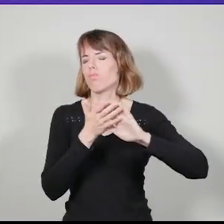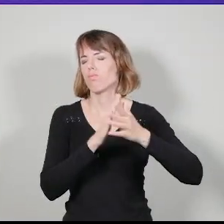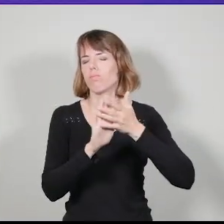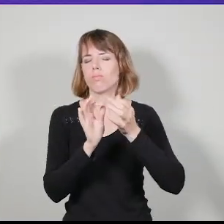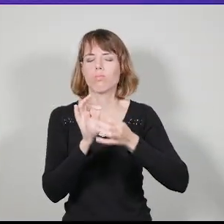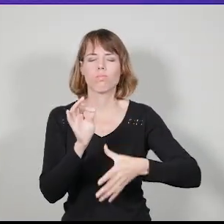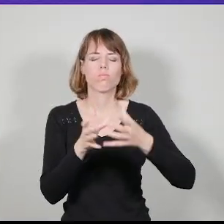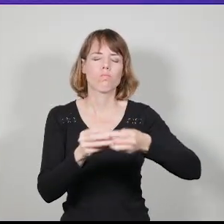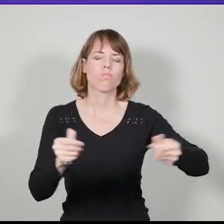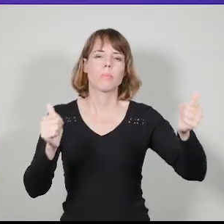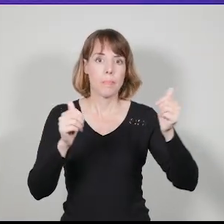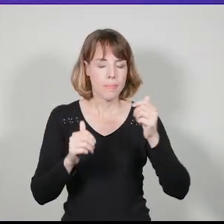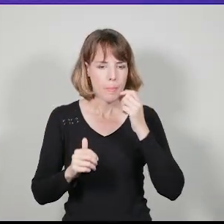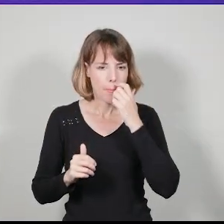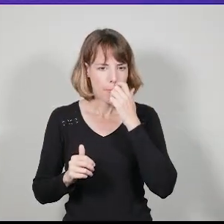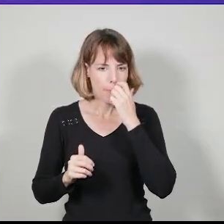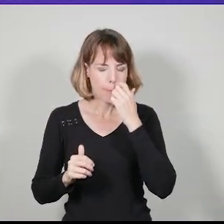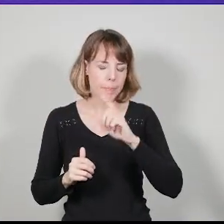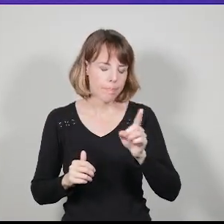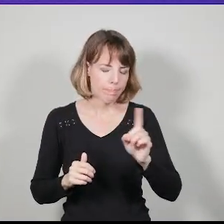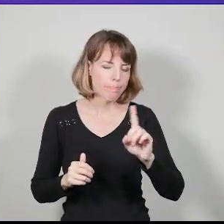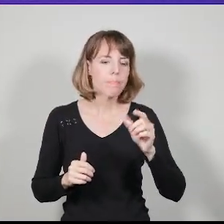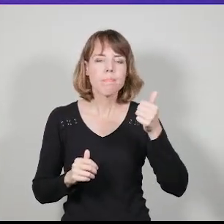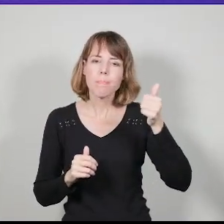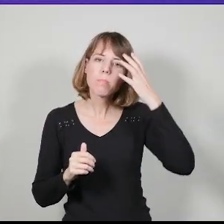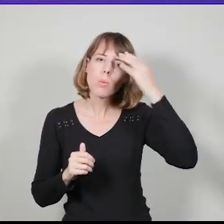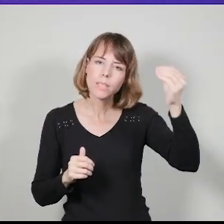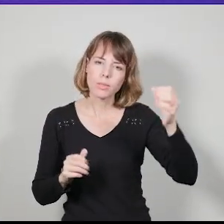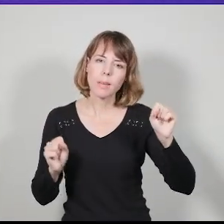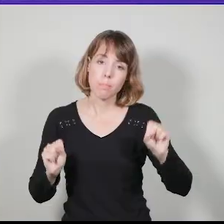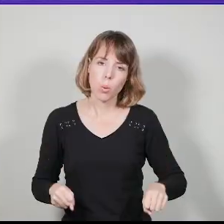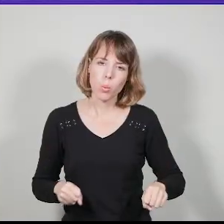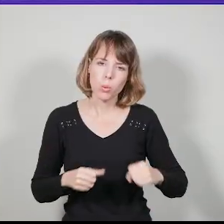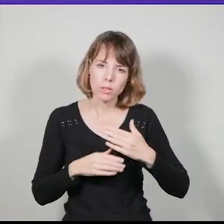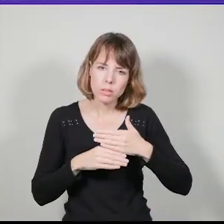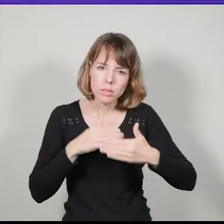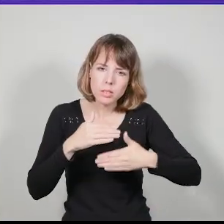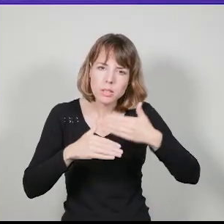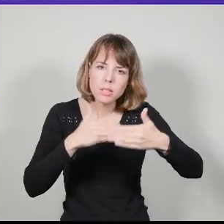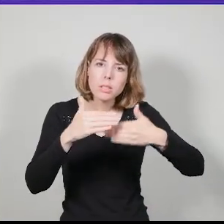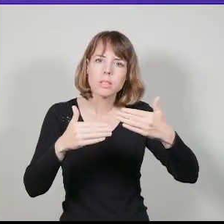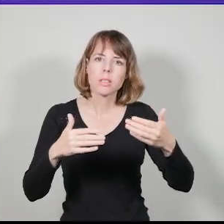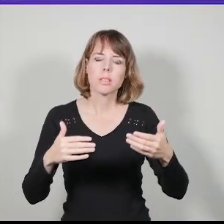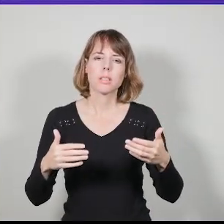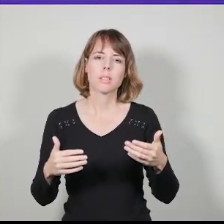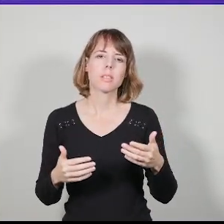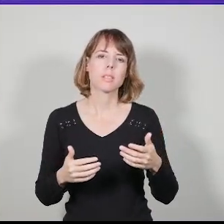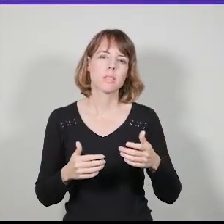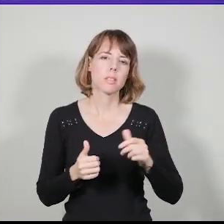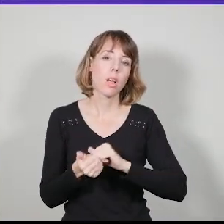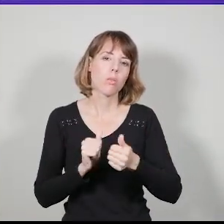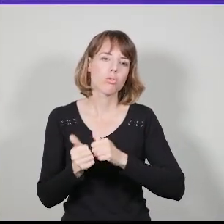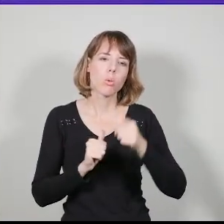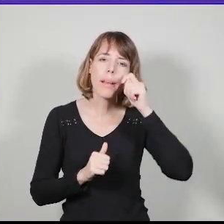par contre, effectivement, je pense qu'ils peuvent effectivement apporter une pierre à l'édifice là, de ces enjeux